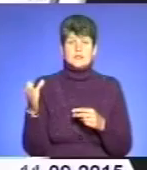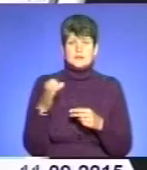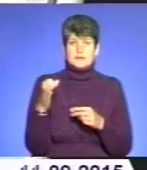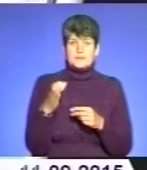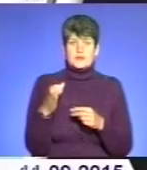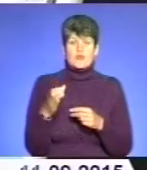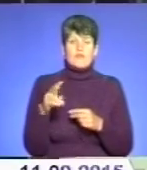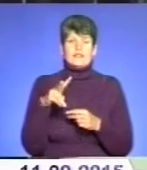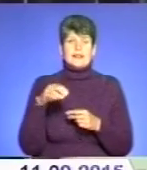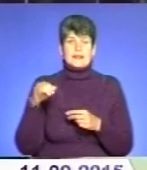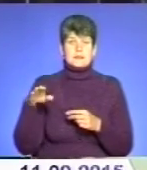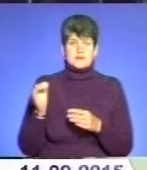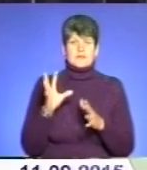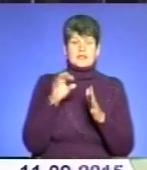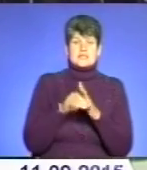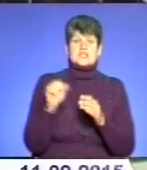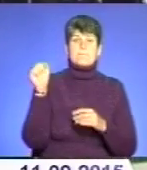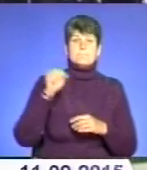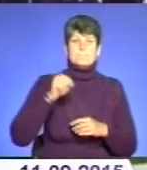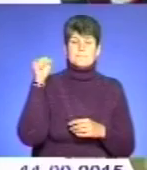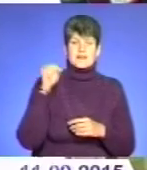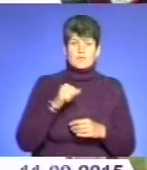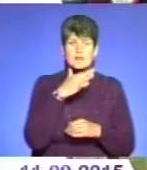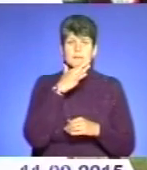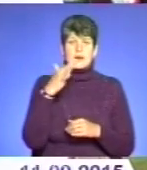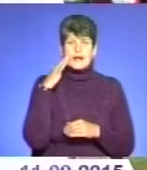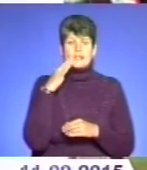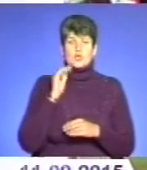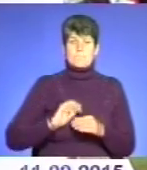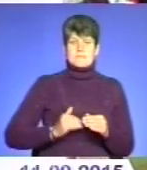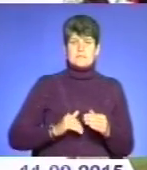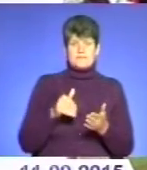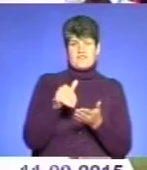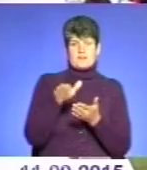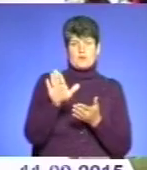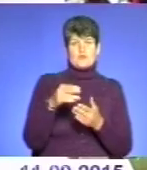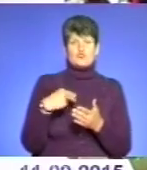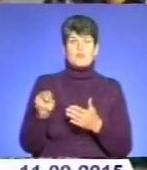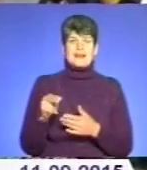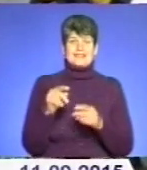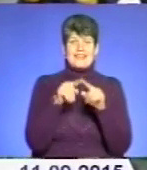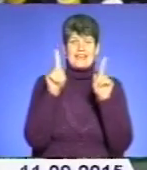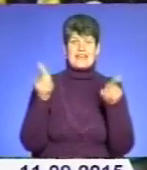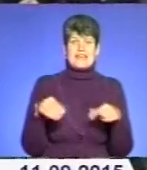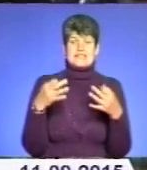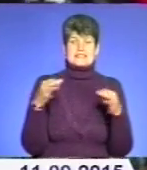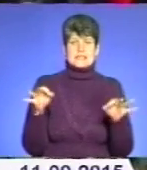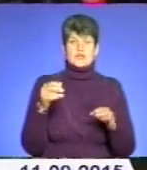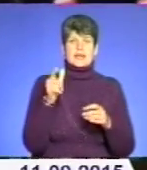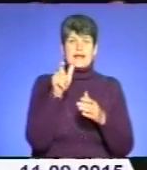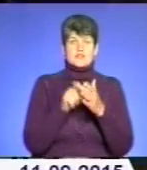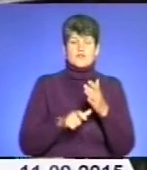до підакцизних товарів віднесли також пиво, але багато підприємців відмовились купувати ліцензію та касовий апарат